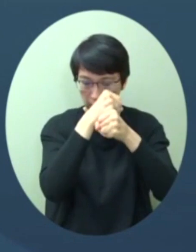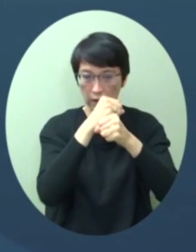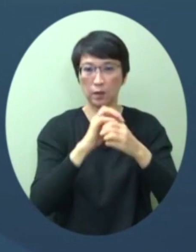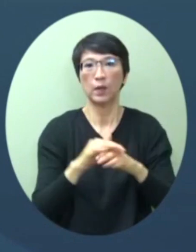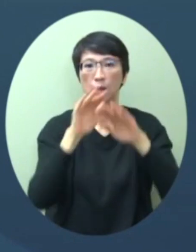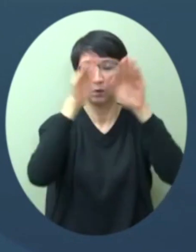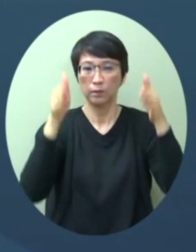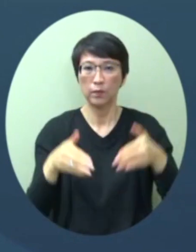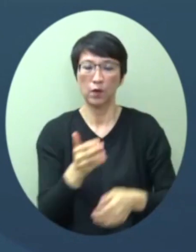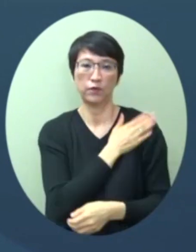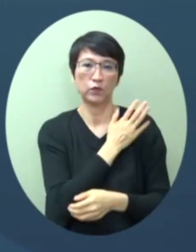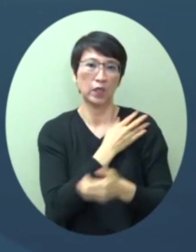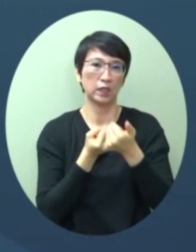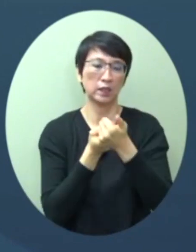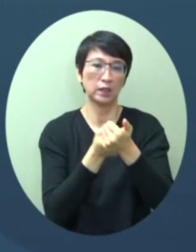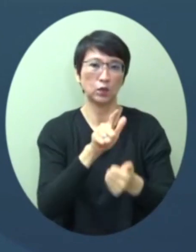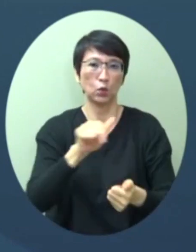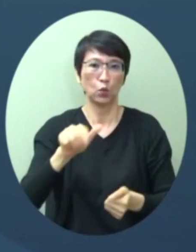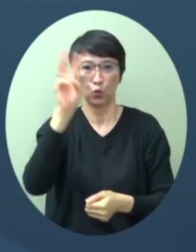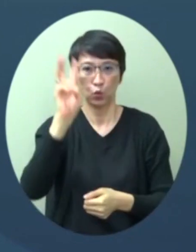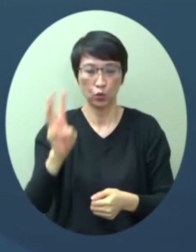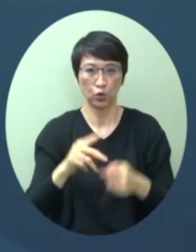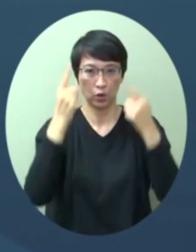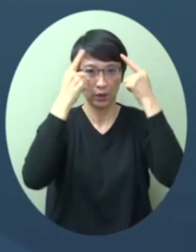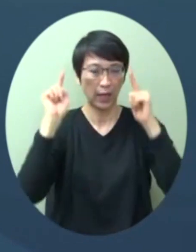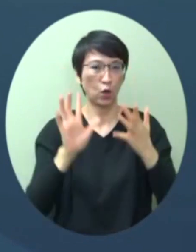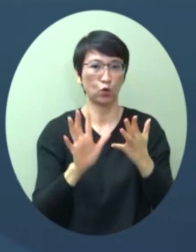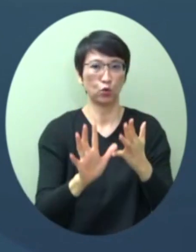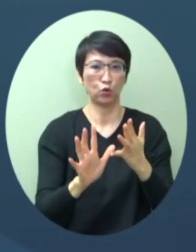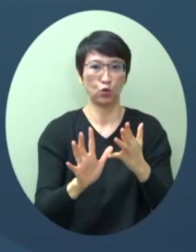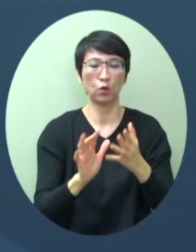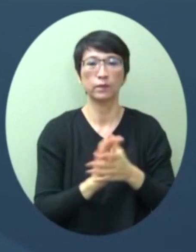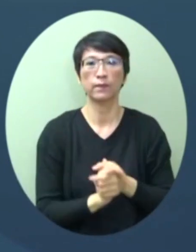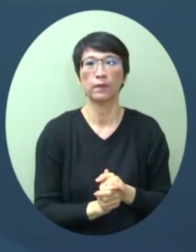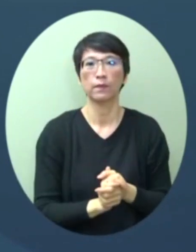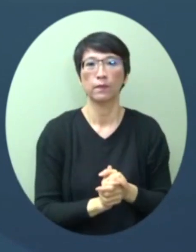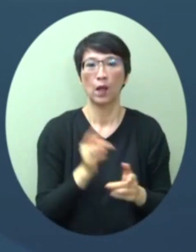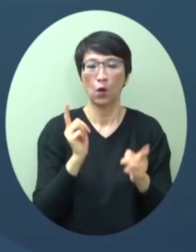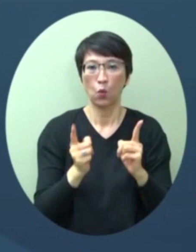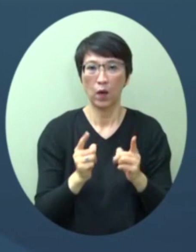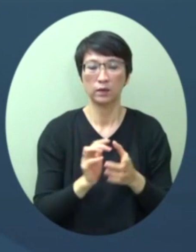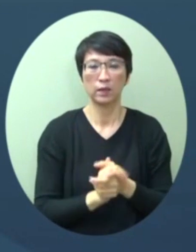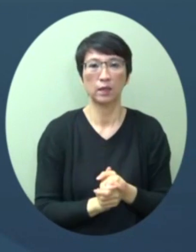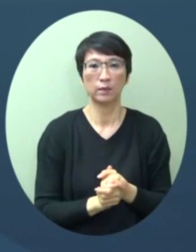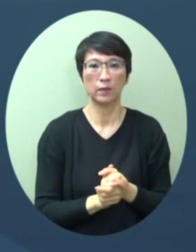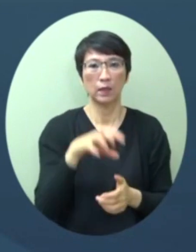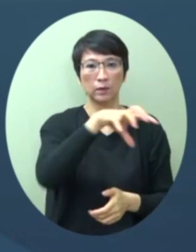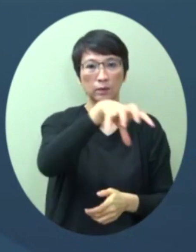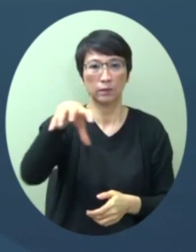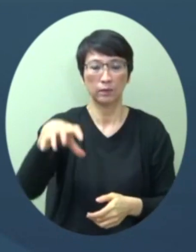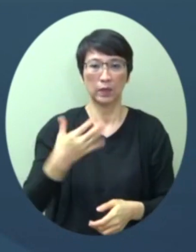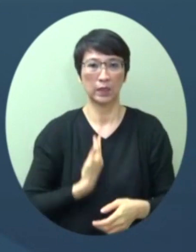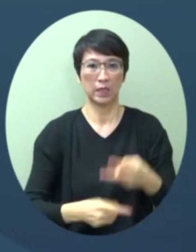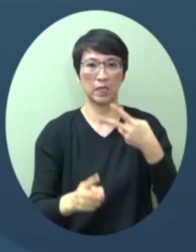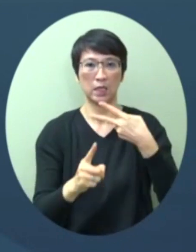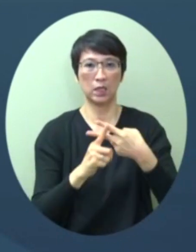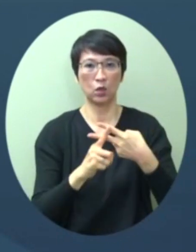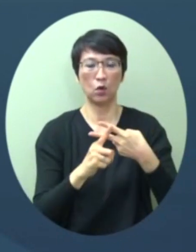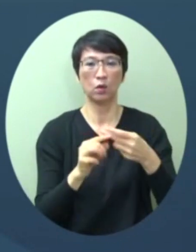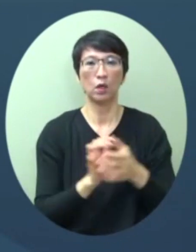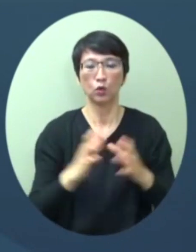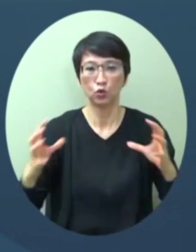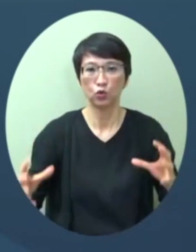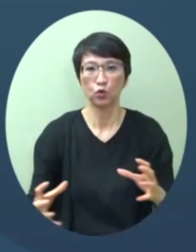和负责支援污水检测的大学团队以至到一众地区的义工组